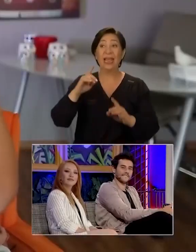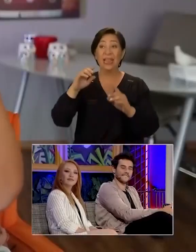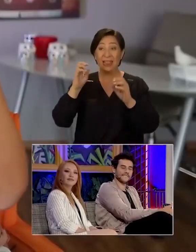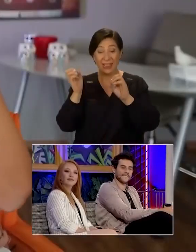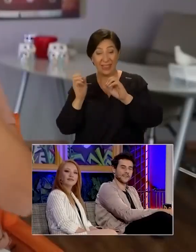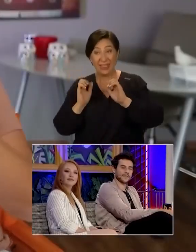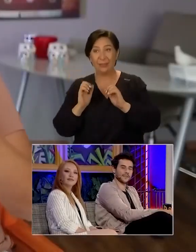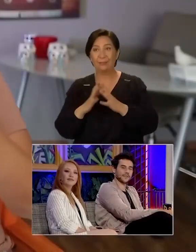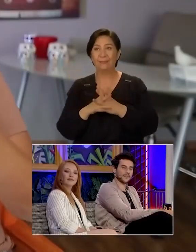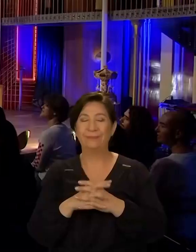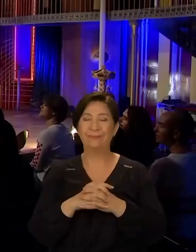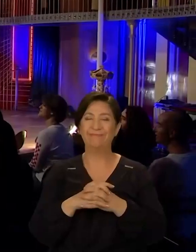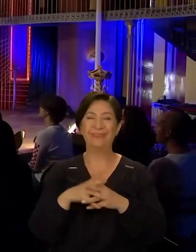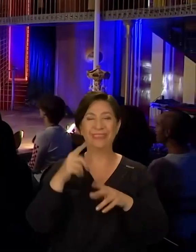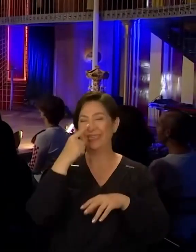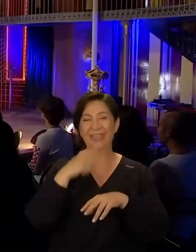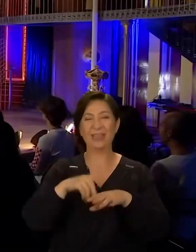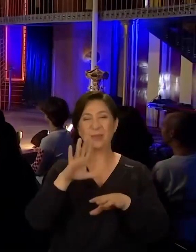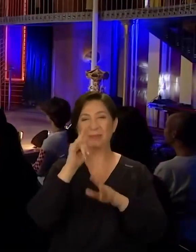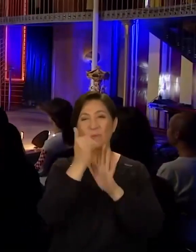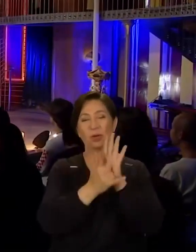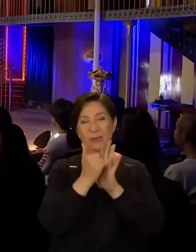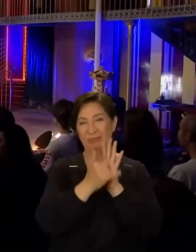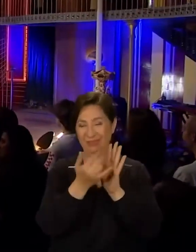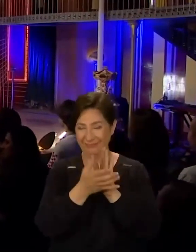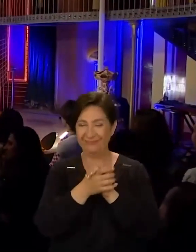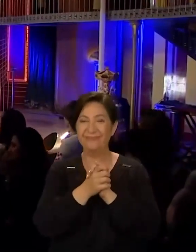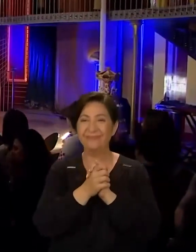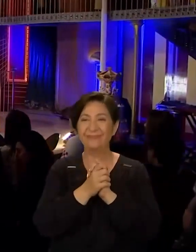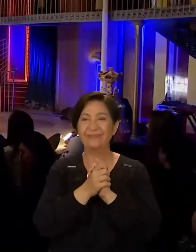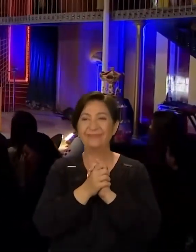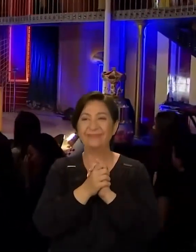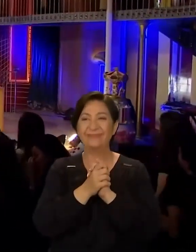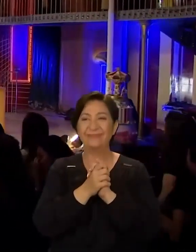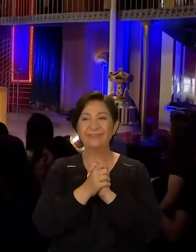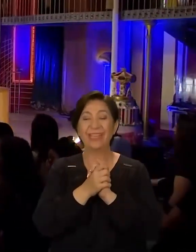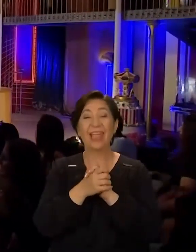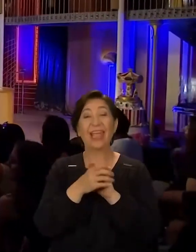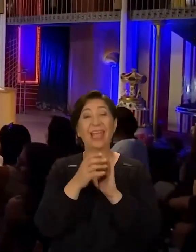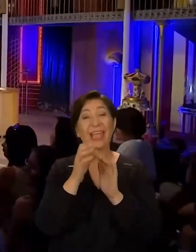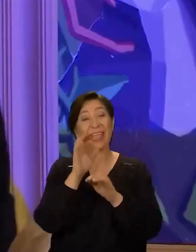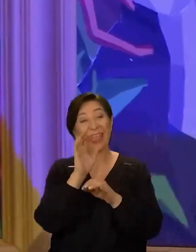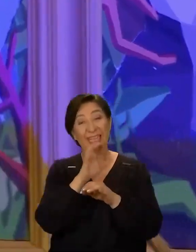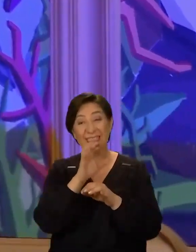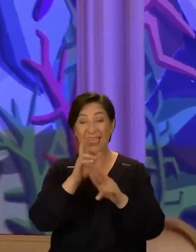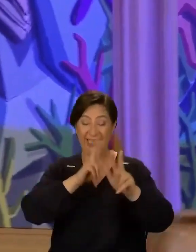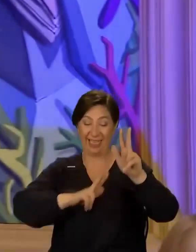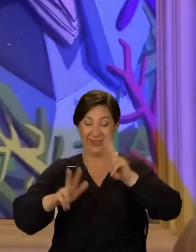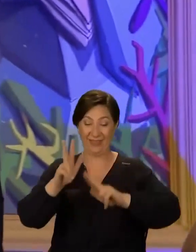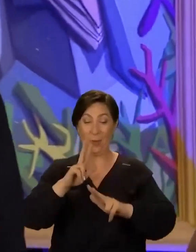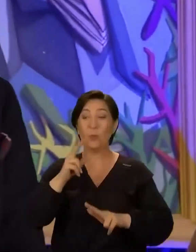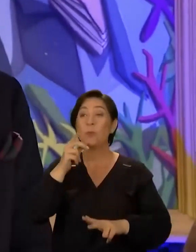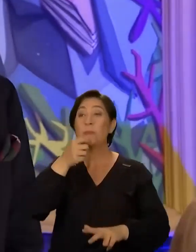edilmekte olduğunuzu nasıl anlarsınız? İnanılmaz bir YouTuber. Terk edilmekte olduğunuzu. Kendisine